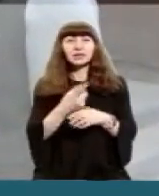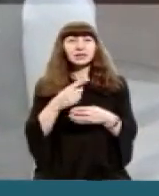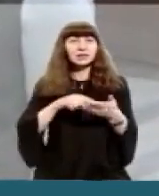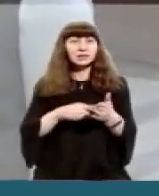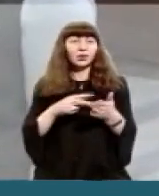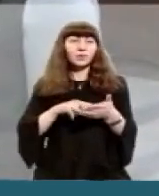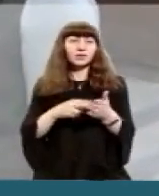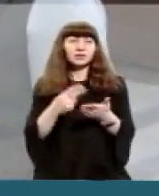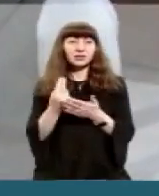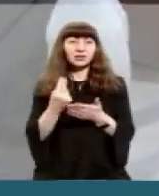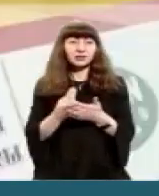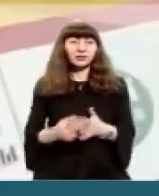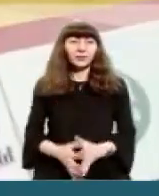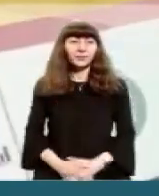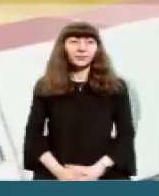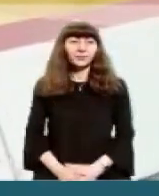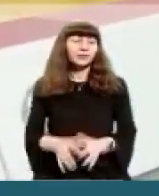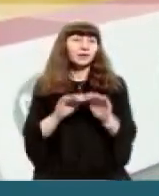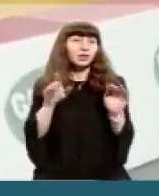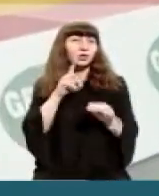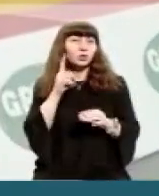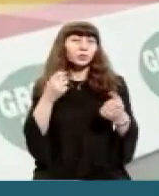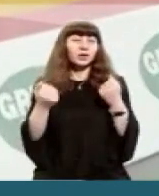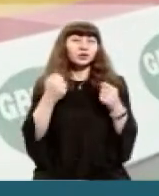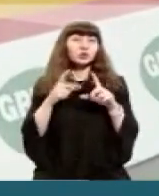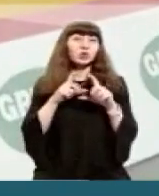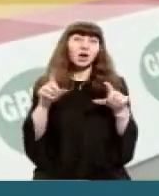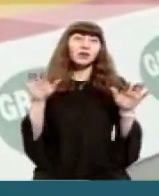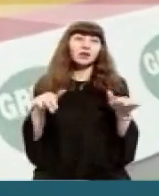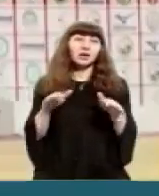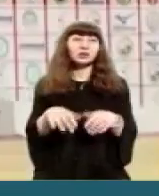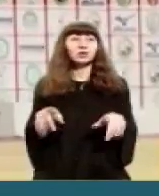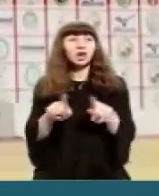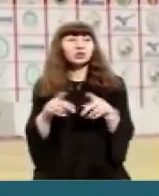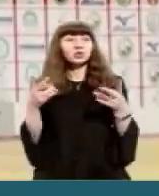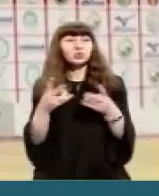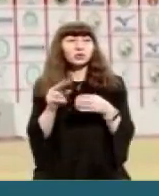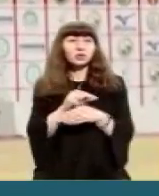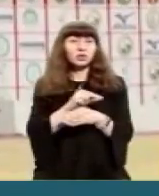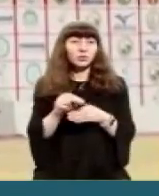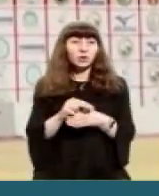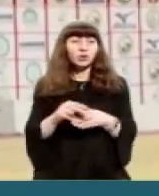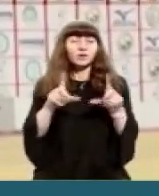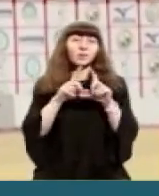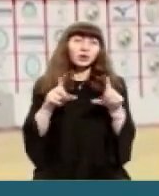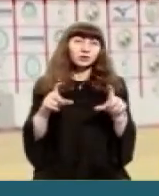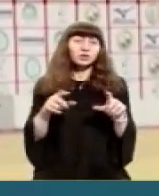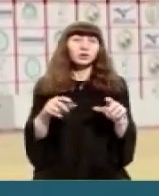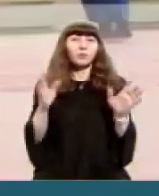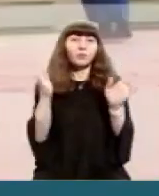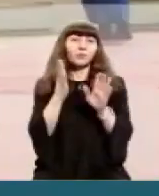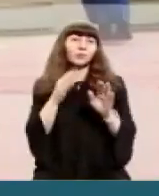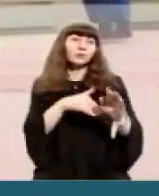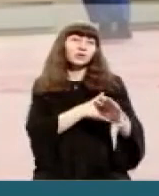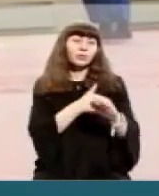цели запланировать средства. Детско-юношеская спортивная школа Аркалыка также нуждается в ремонте. В помещении температурный